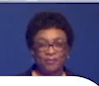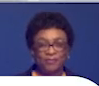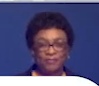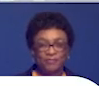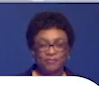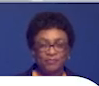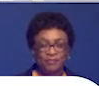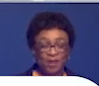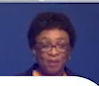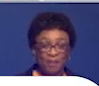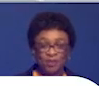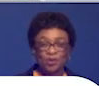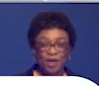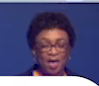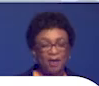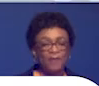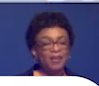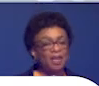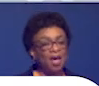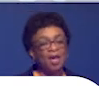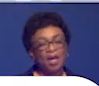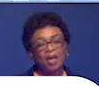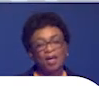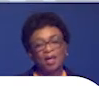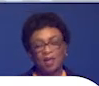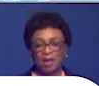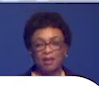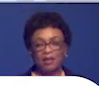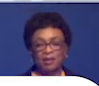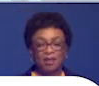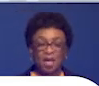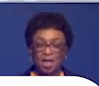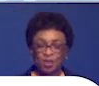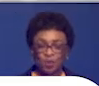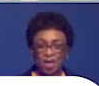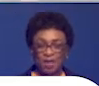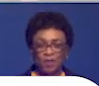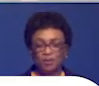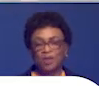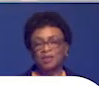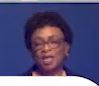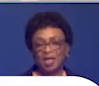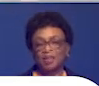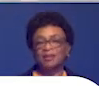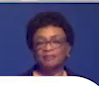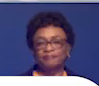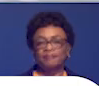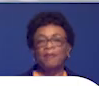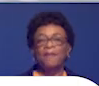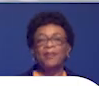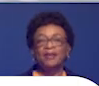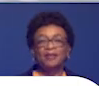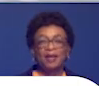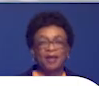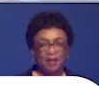Mik yangu a zote licha ya kupata a Ila kiswahili ilipa wasiwasi Kama nchi na Kama